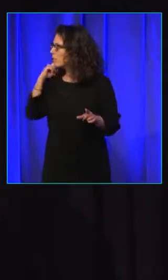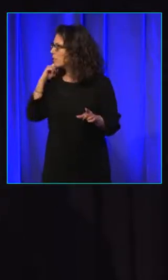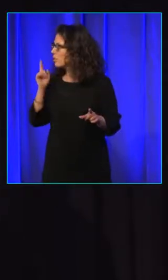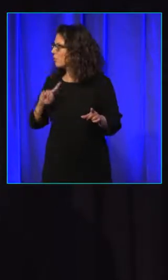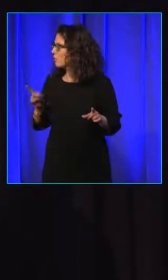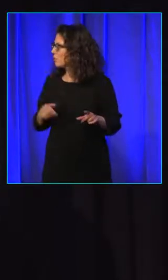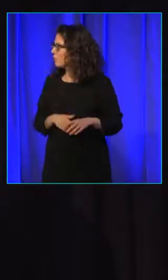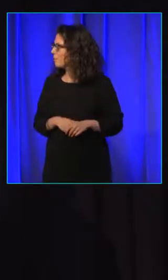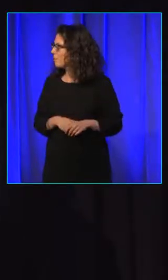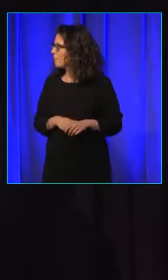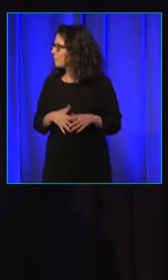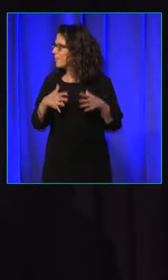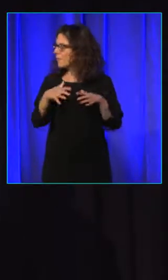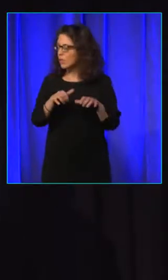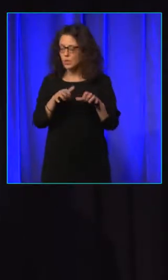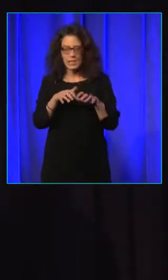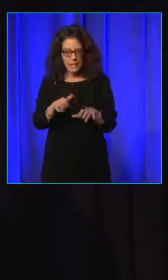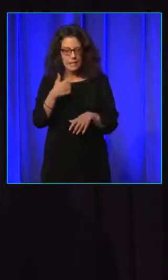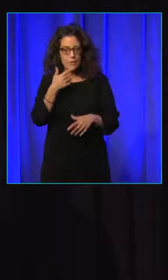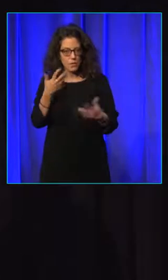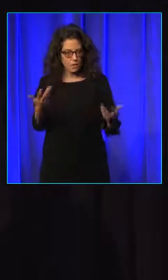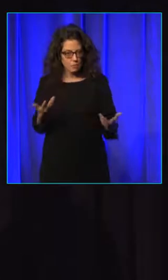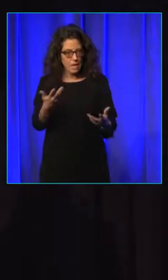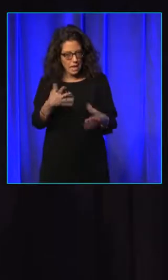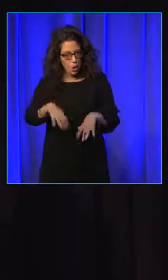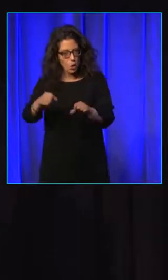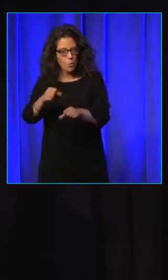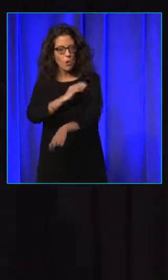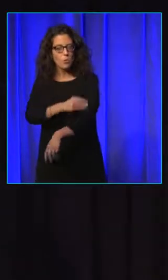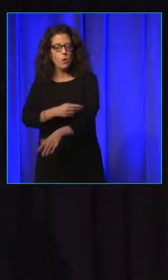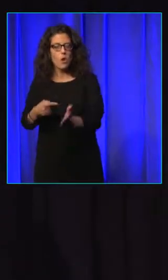kiné. Et tu es autorisé à reprendre la pratique à partir de quel moment?